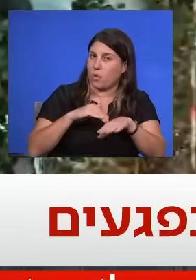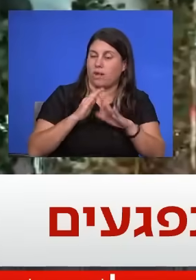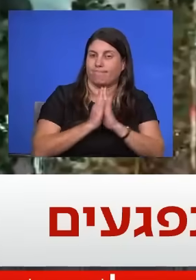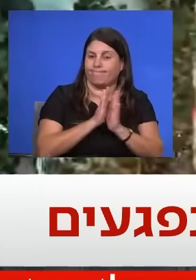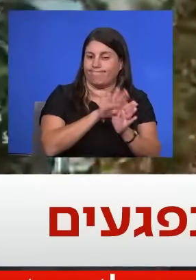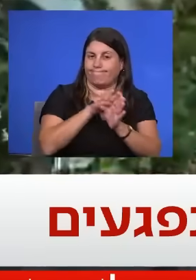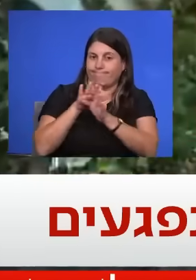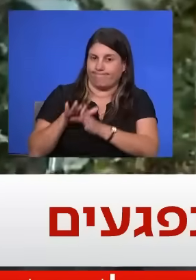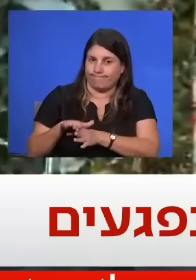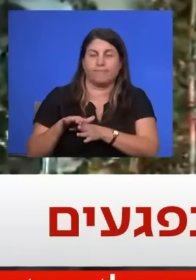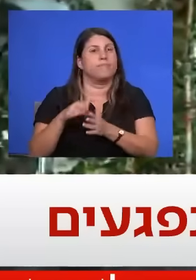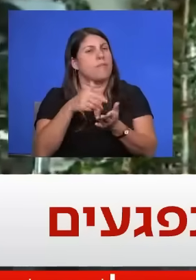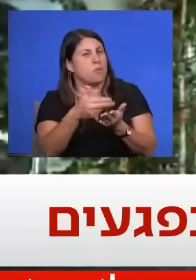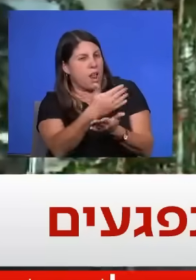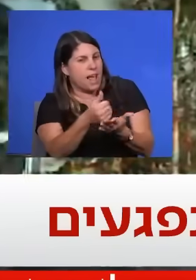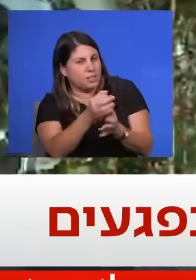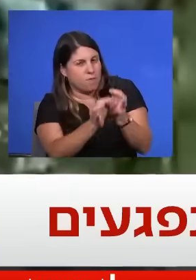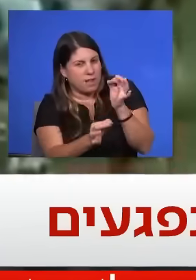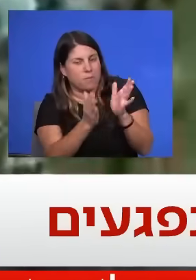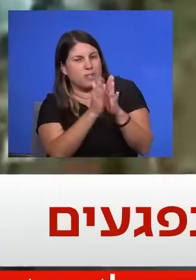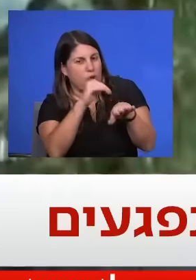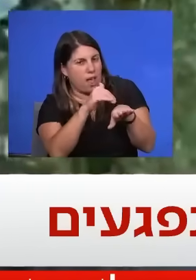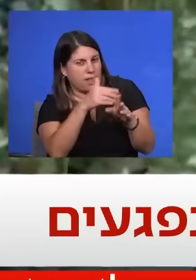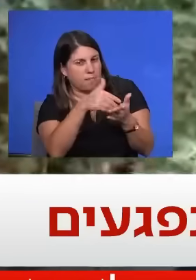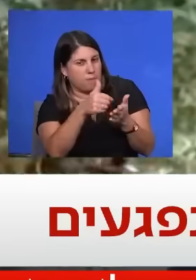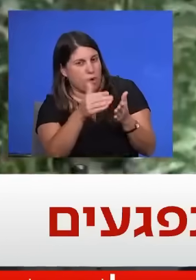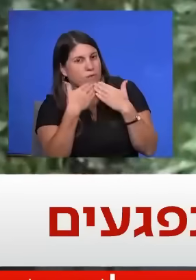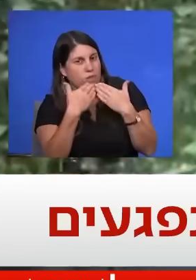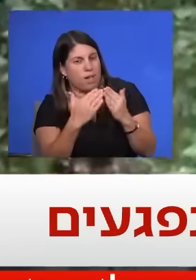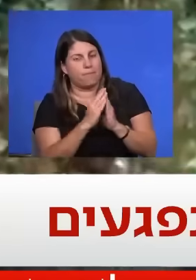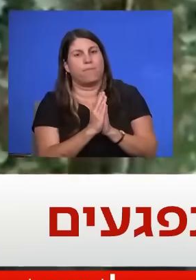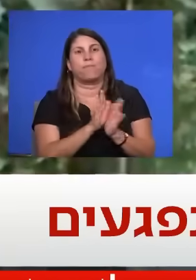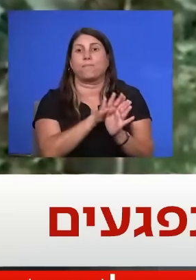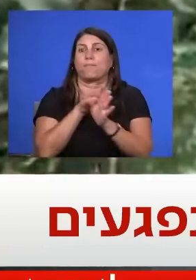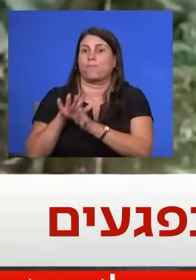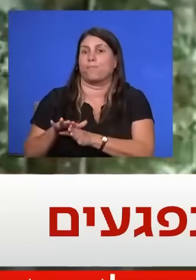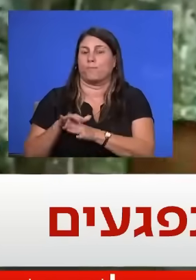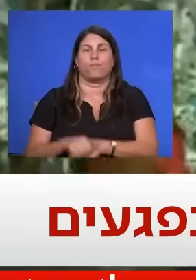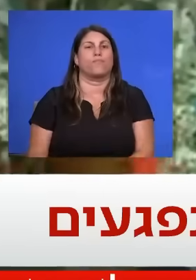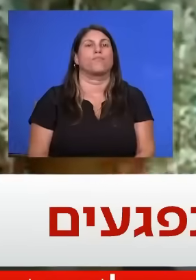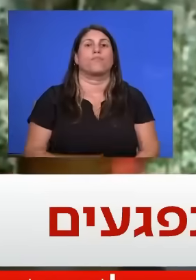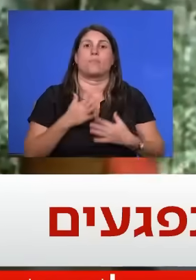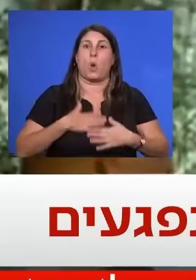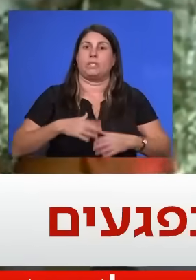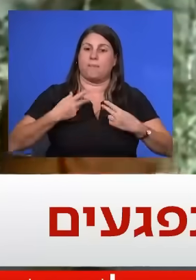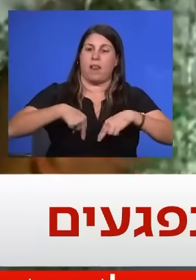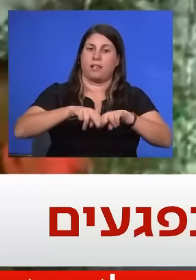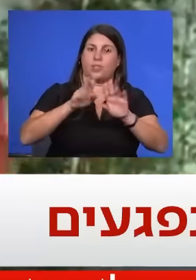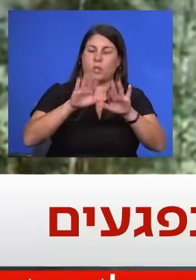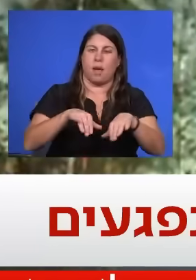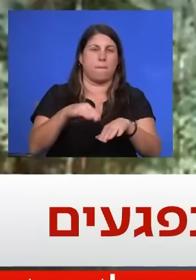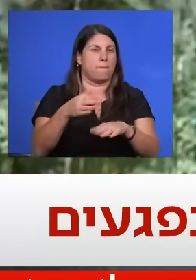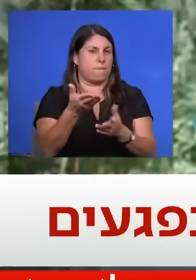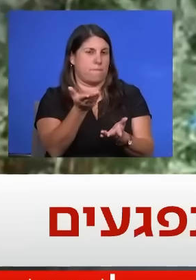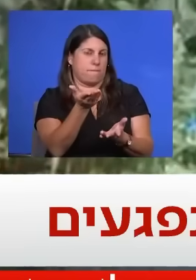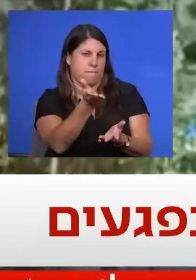פרטים, תעדכן אותנו עוד בהמשך, תודה בשלב הזה. ורוצים לחזור גם אליכם, דוב גילר ואיציק